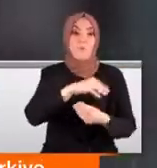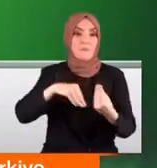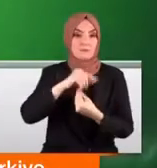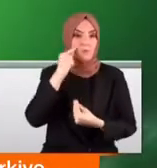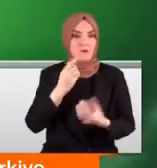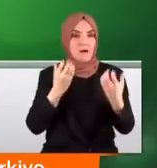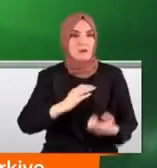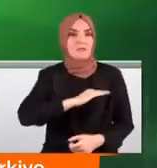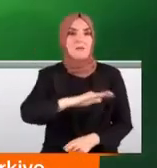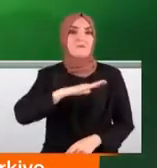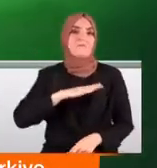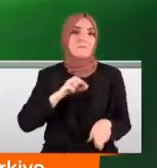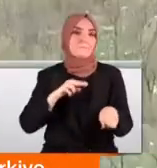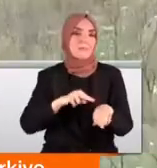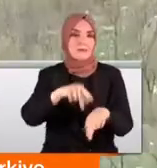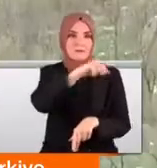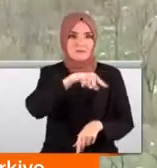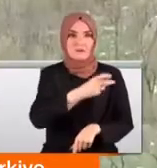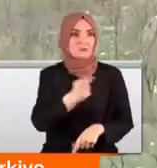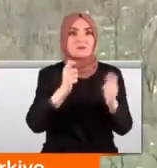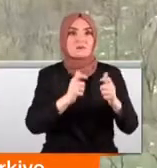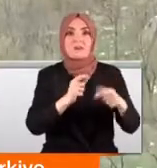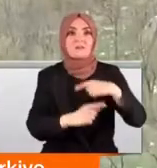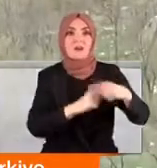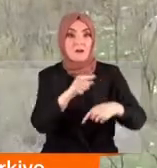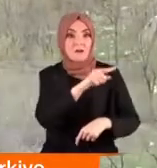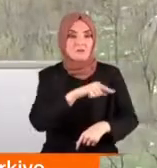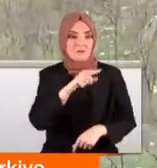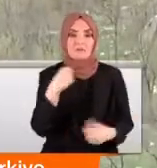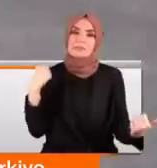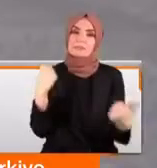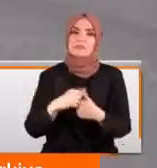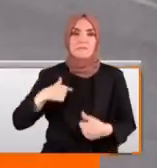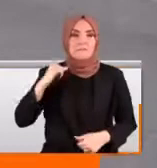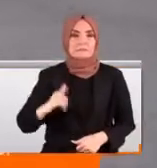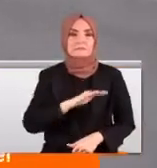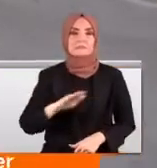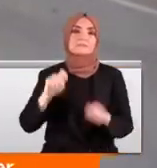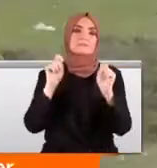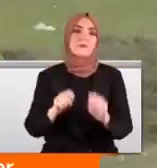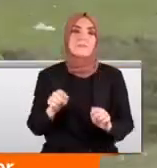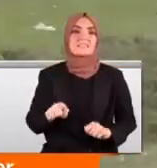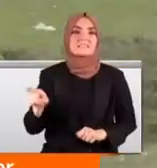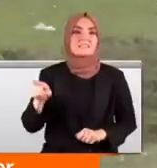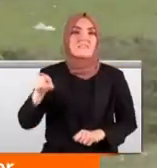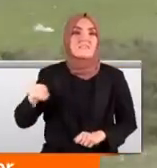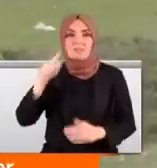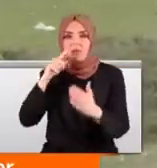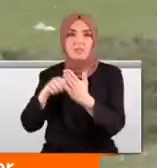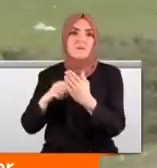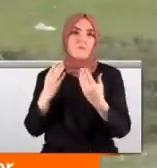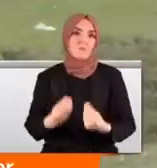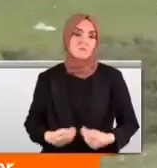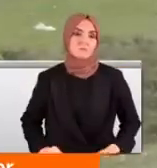PKK'lılar kaçacak yer ararken bir kez daha hain saldırılara yöneldi, yine sivillere hedef aldı.